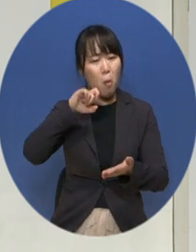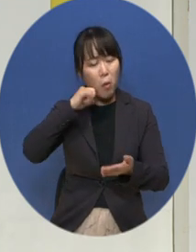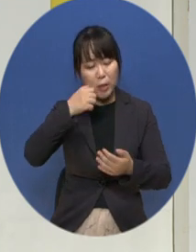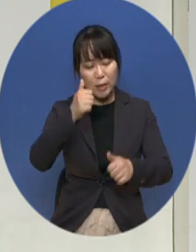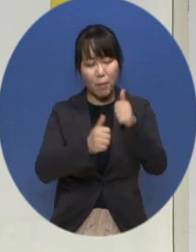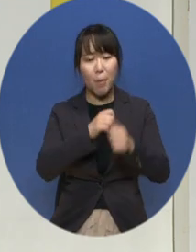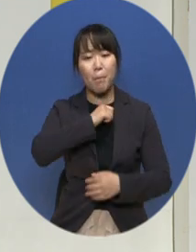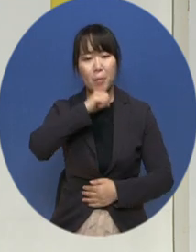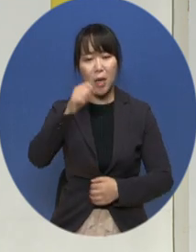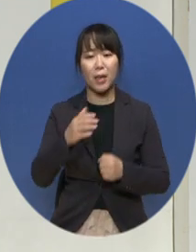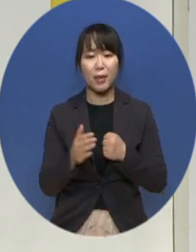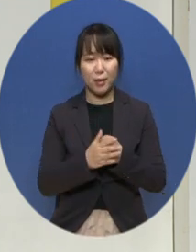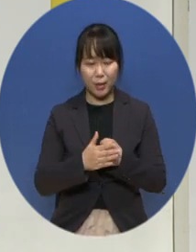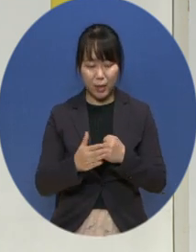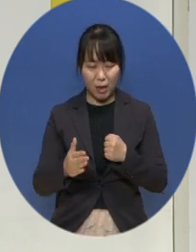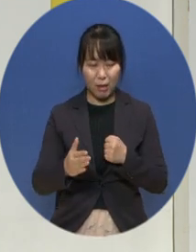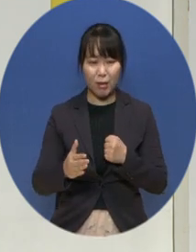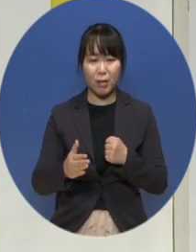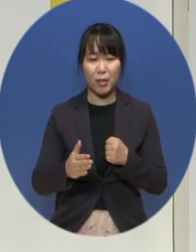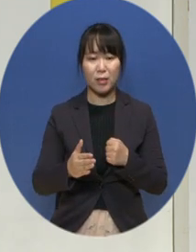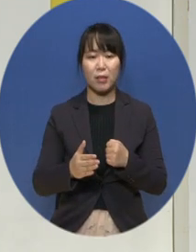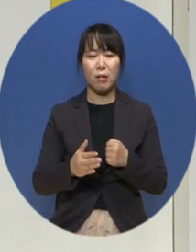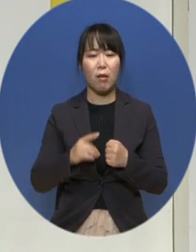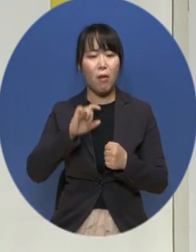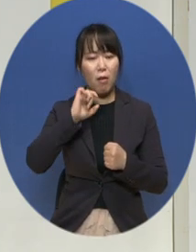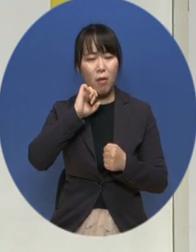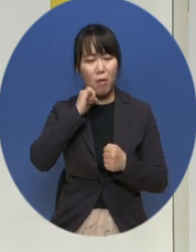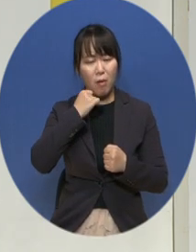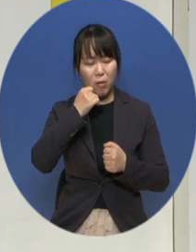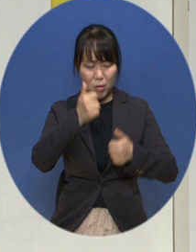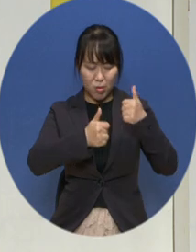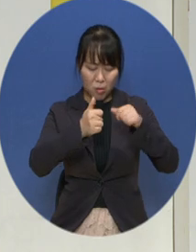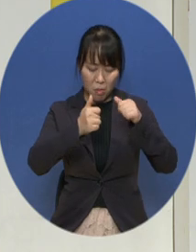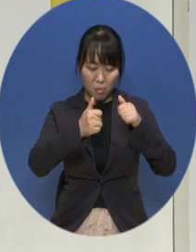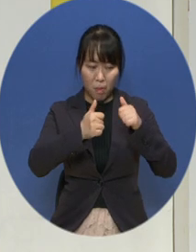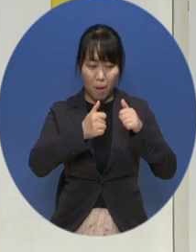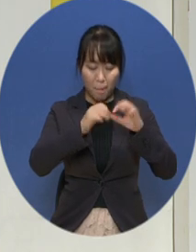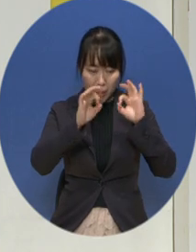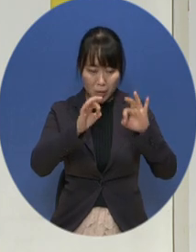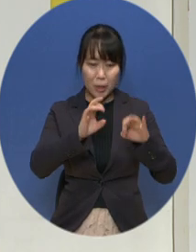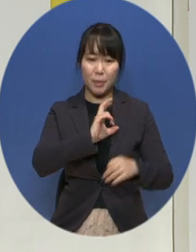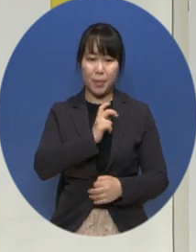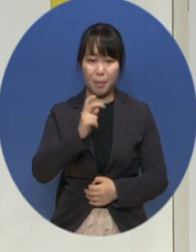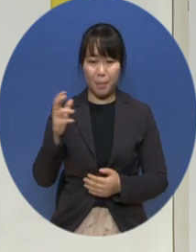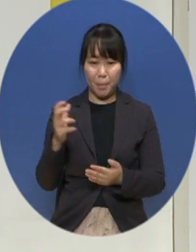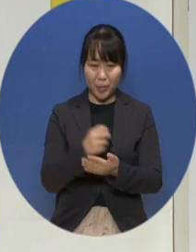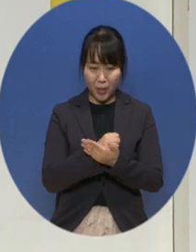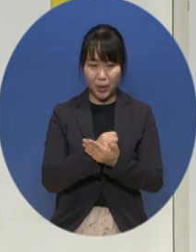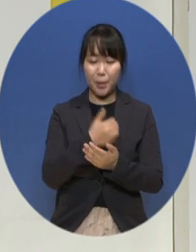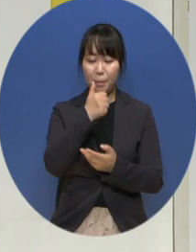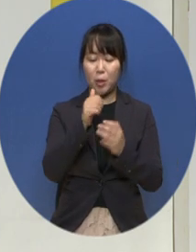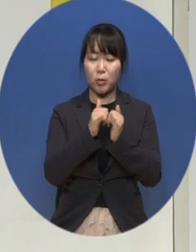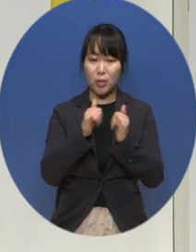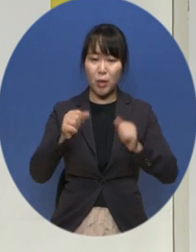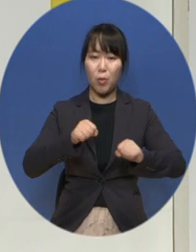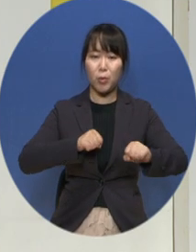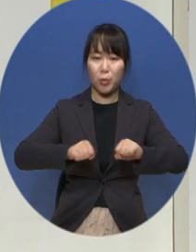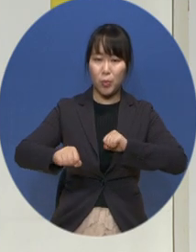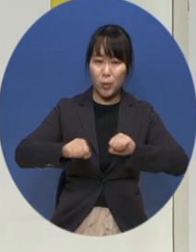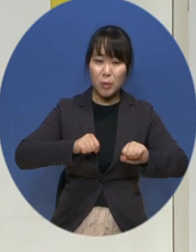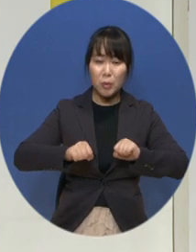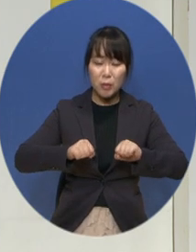쇼미 합격의 쓰니까 그 어렵게 좀 되서 자격증을 딴 그 병사의